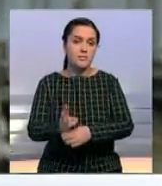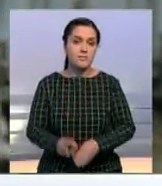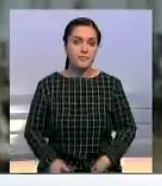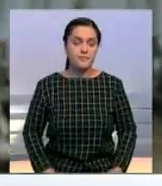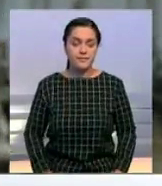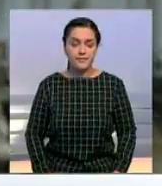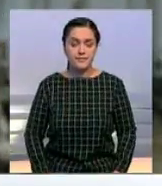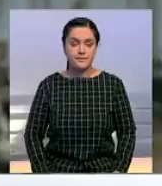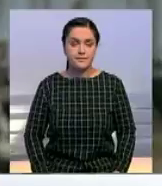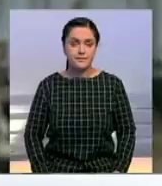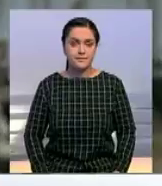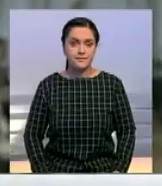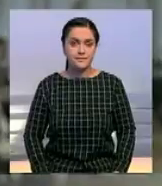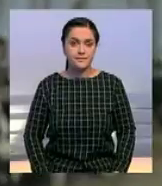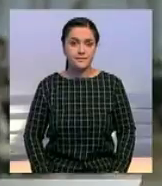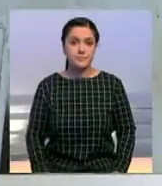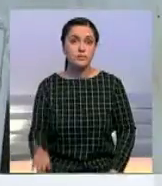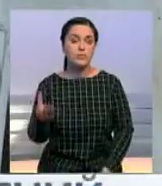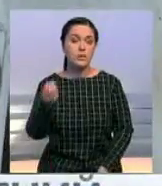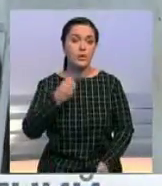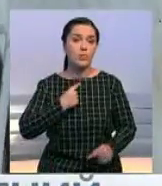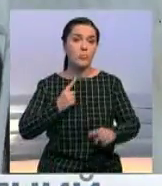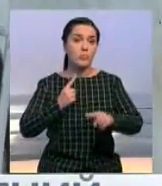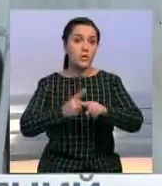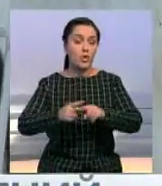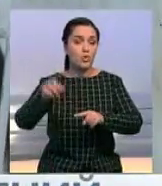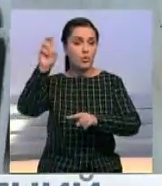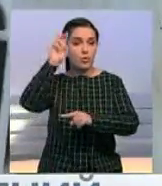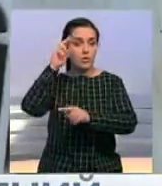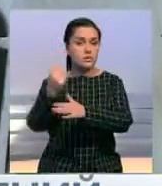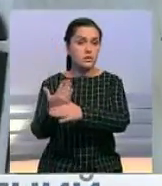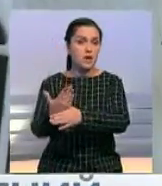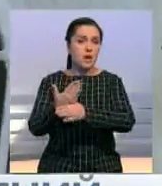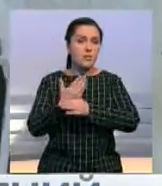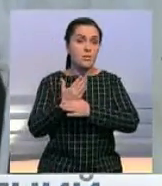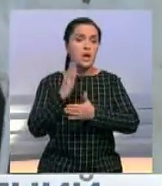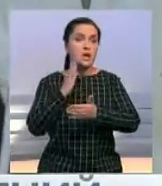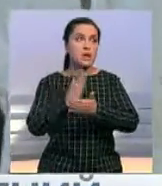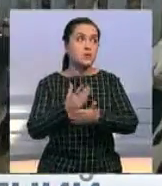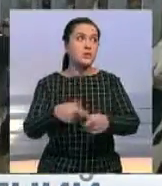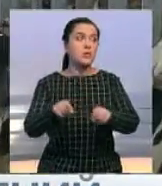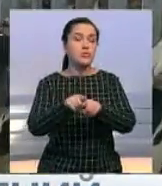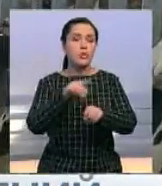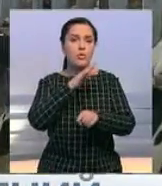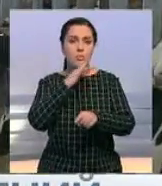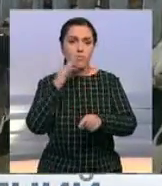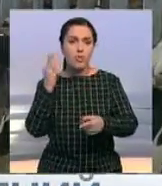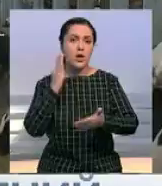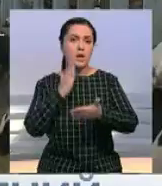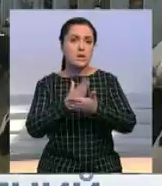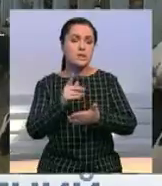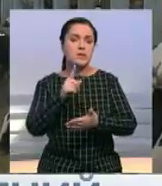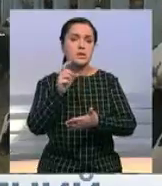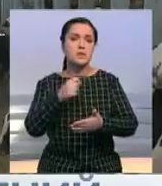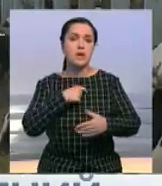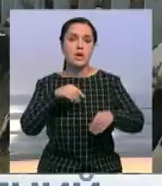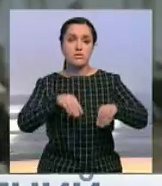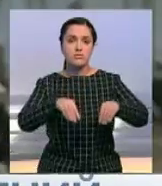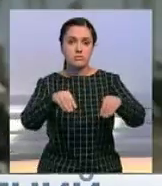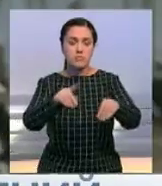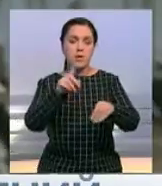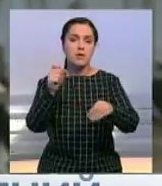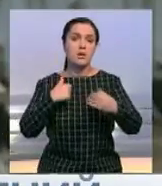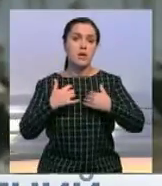еще добавок и дополнительными субсидиями. Сегодня мы на готовую продукцию получаем субсидии, мы по селекции получаем, на грубые корма